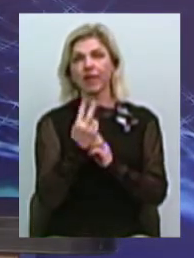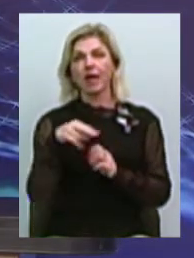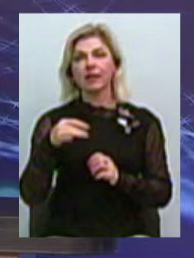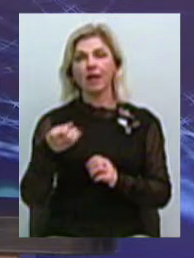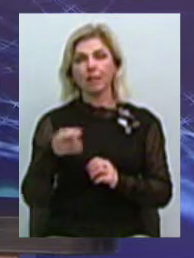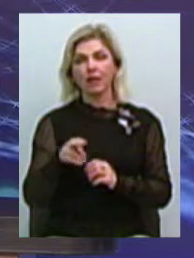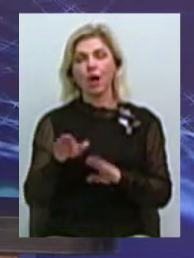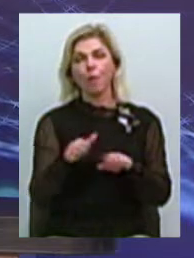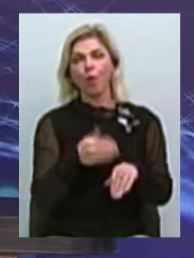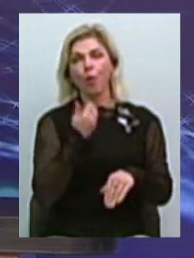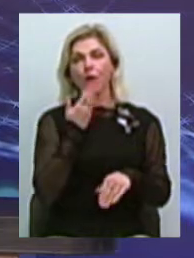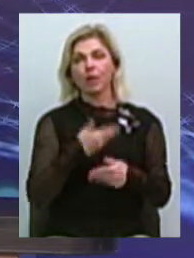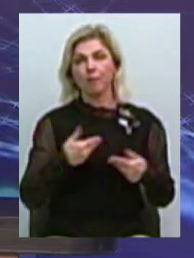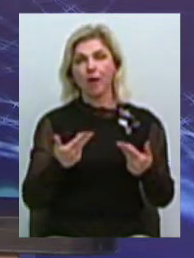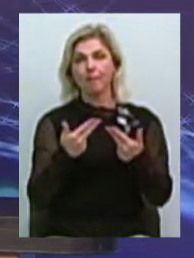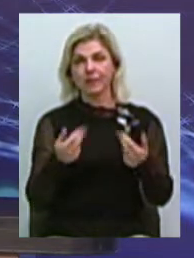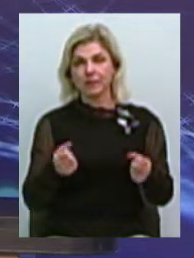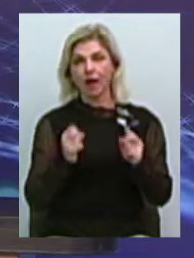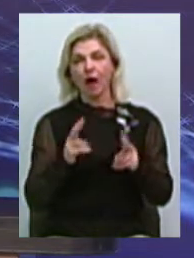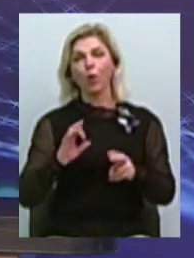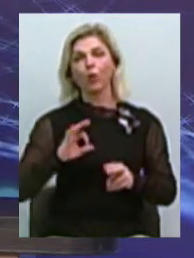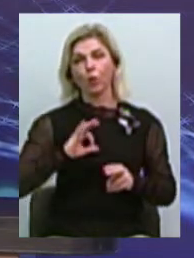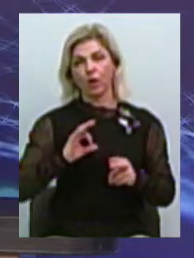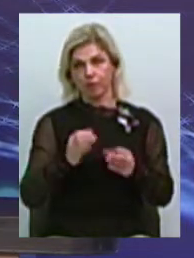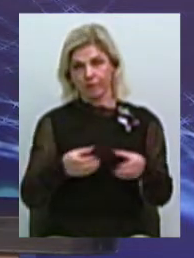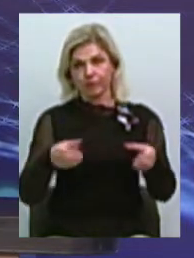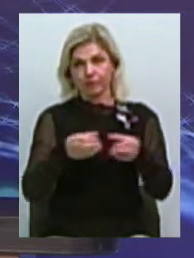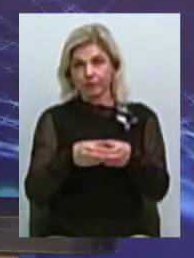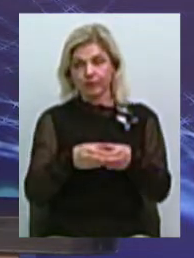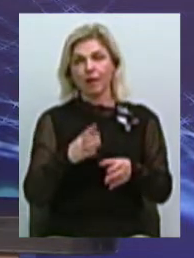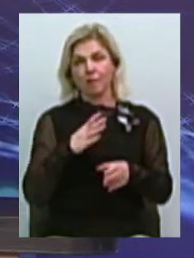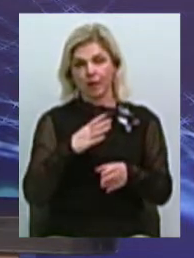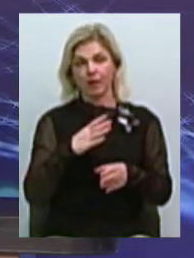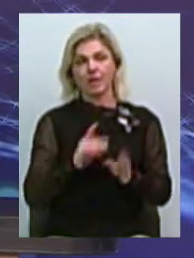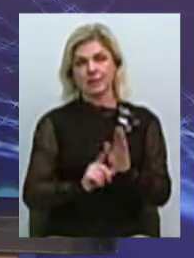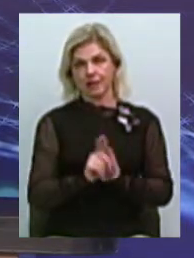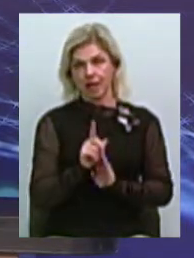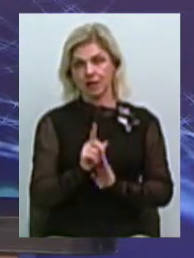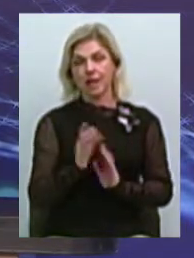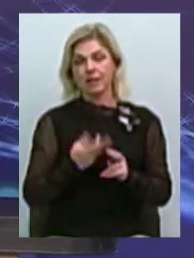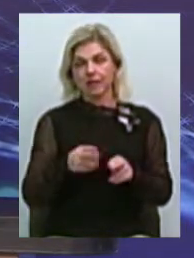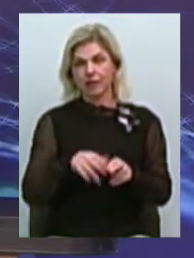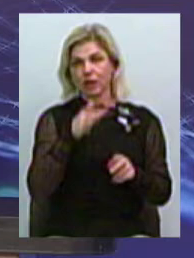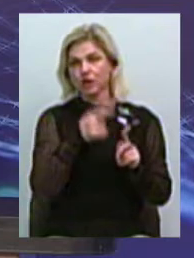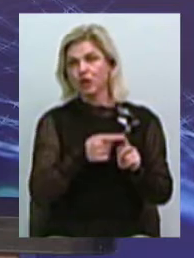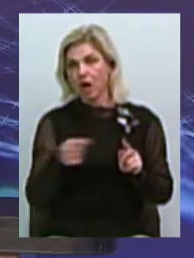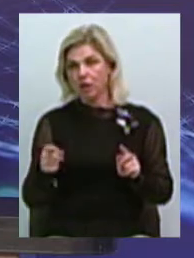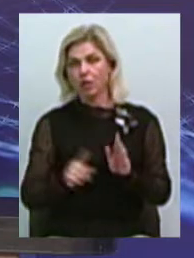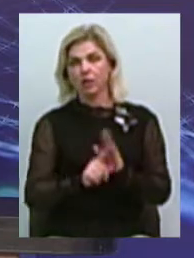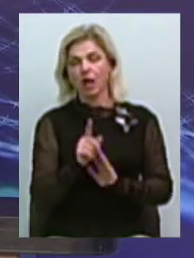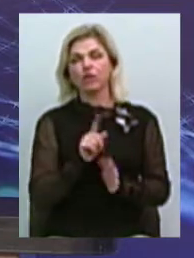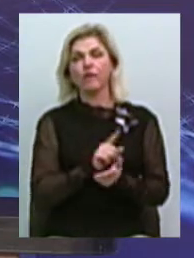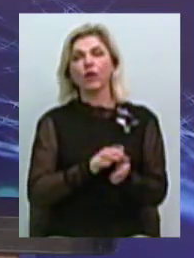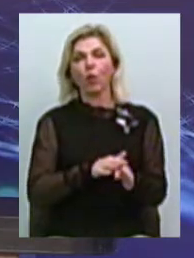після того, як нас визнали як юридичну особу, насправді був старт. З цього часу ми розпочали виконувати саме